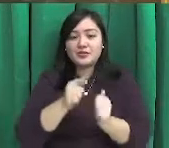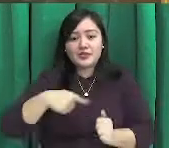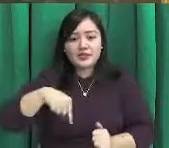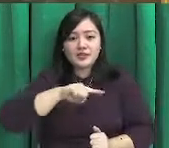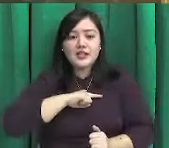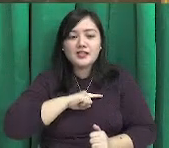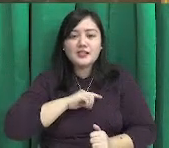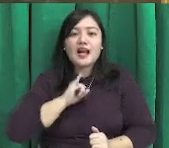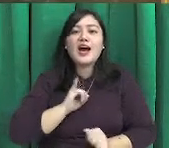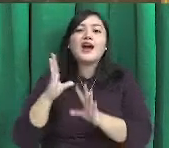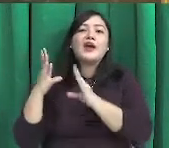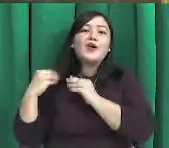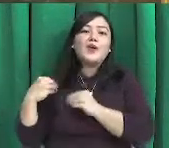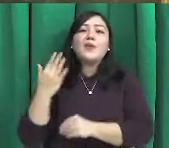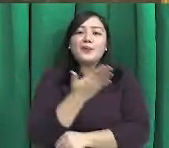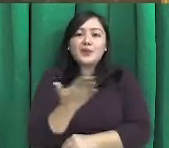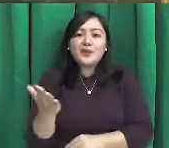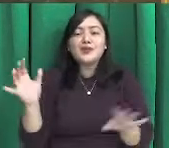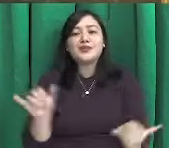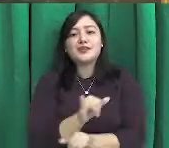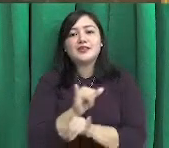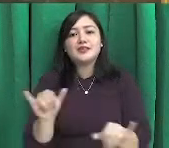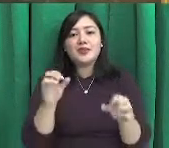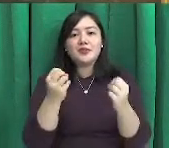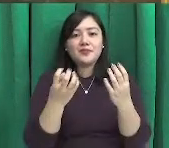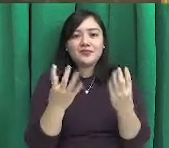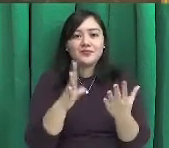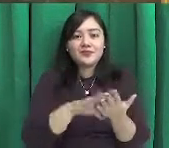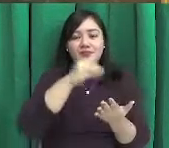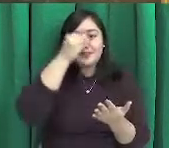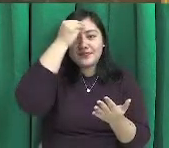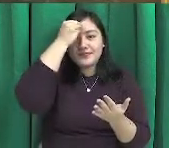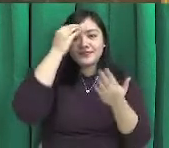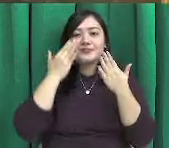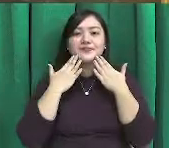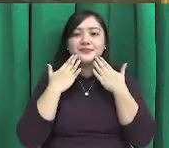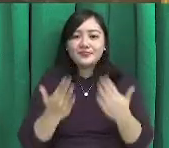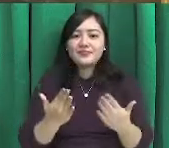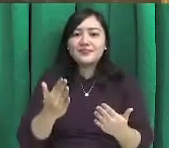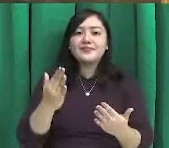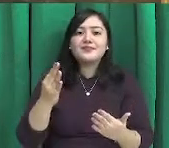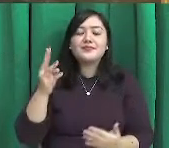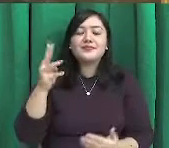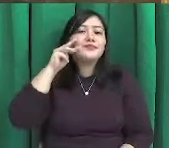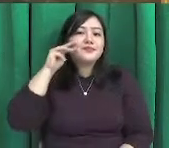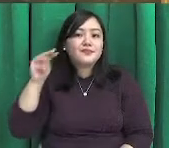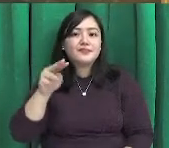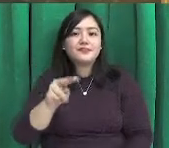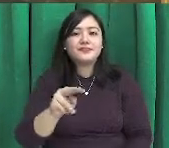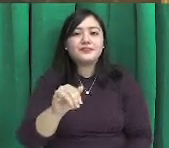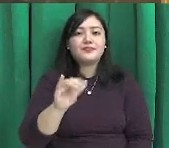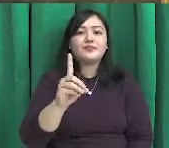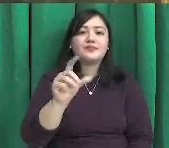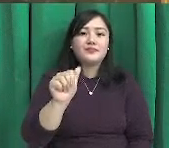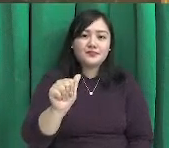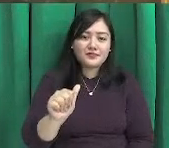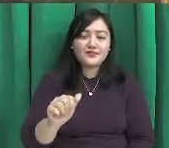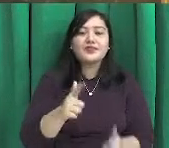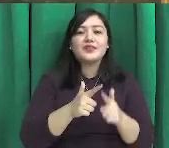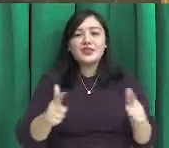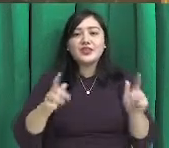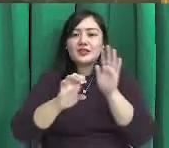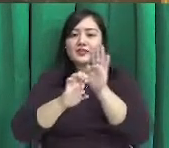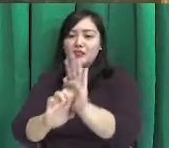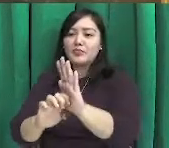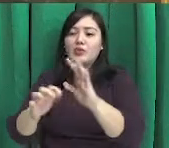namin, marami rin po kayong natutunan. Ma'am Nida, maraming salamat. You're an epitome of a virtuous woman, a prayerful